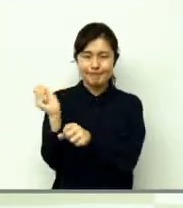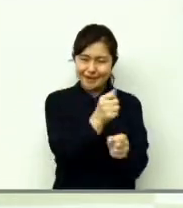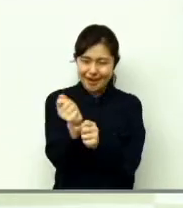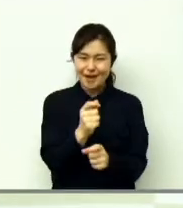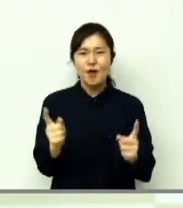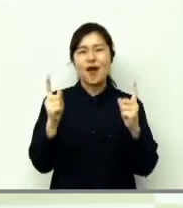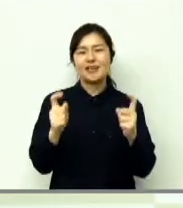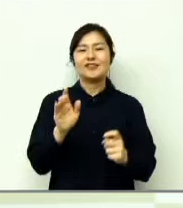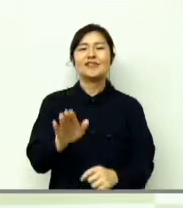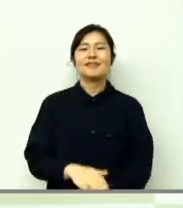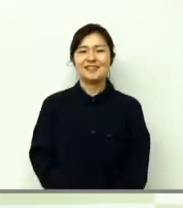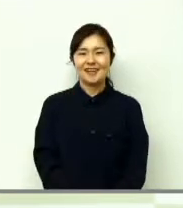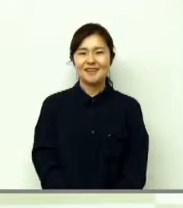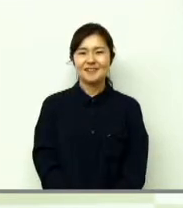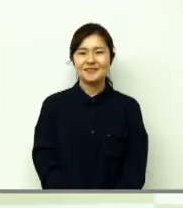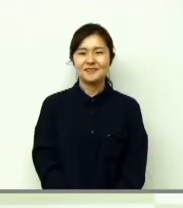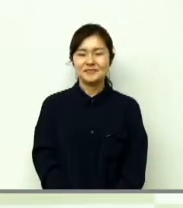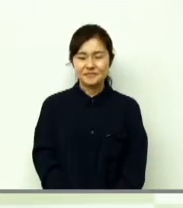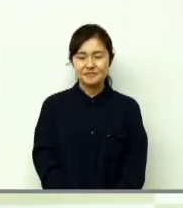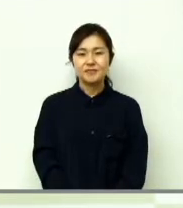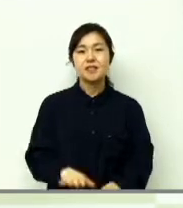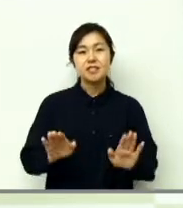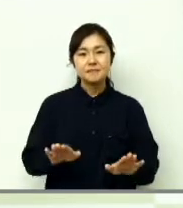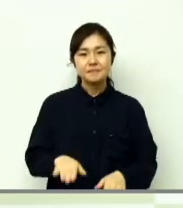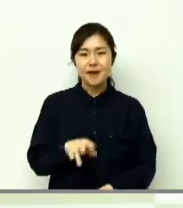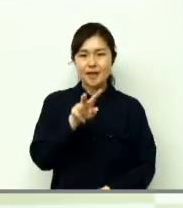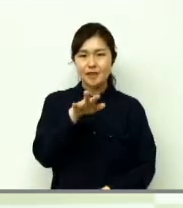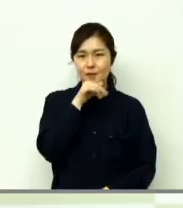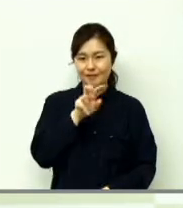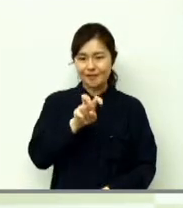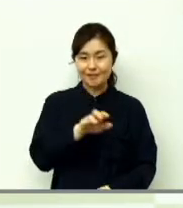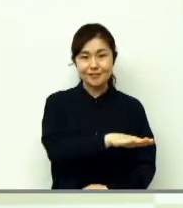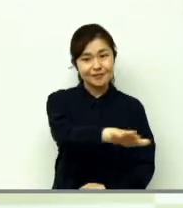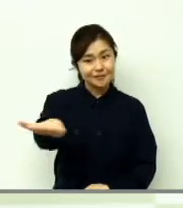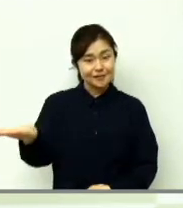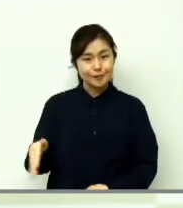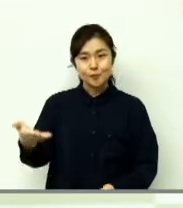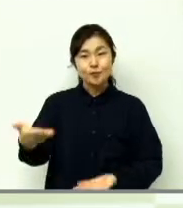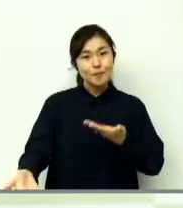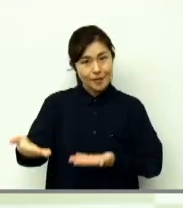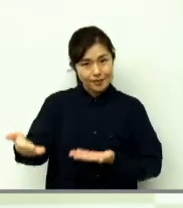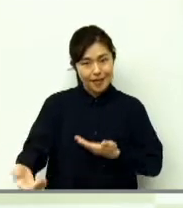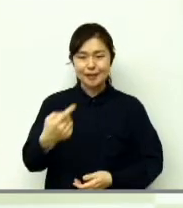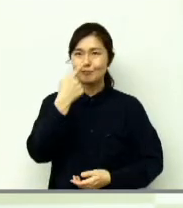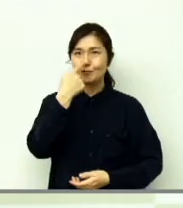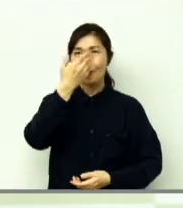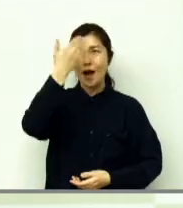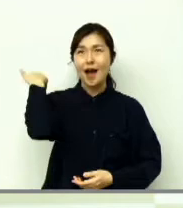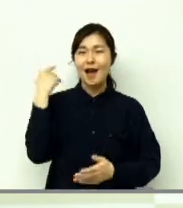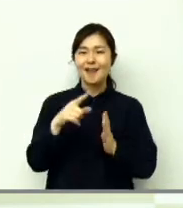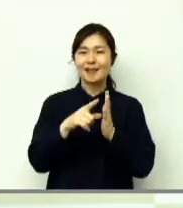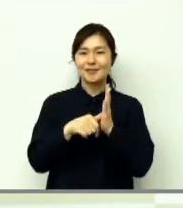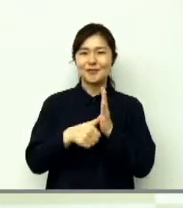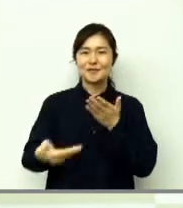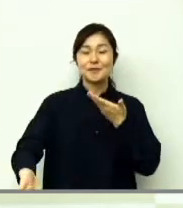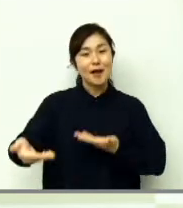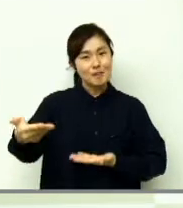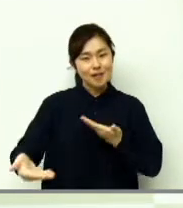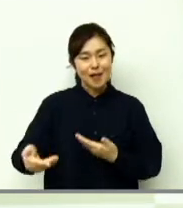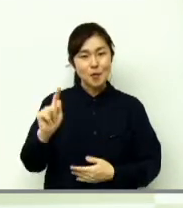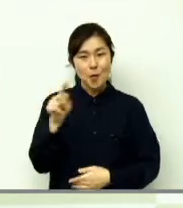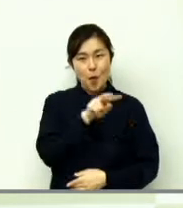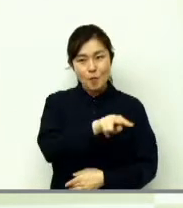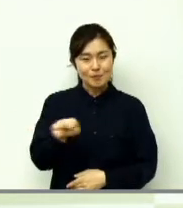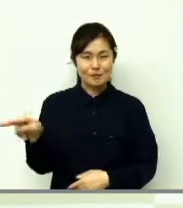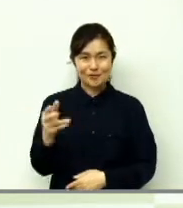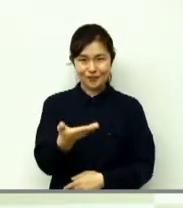はい、今の成人20歳っていうのはですね、自分が20歳時だった時と比べてどういうふうな